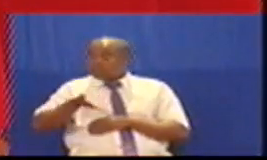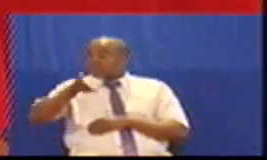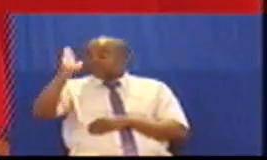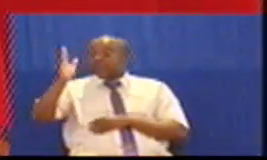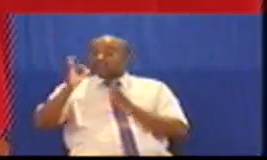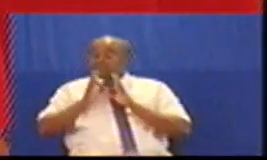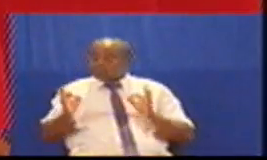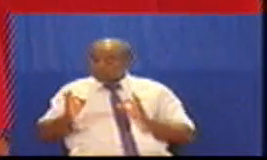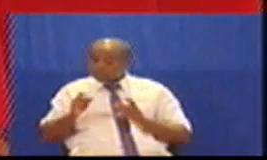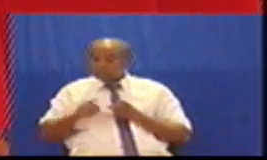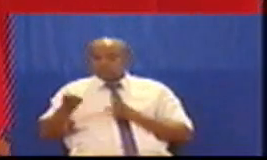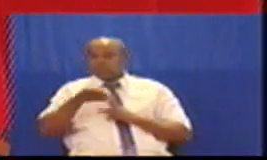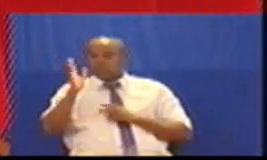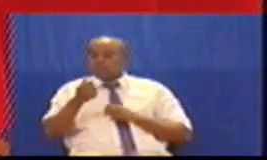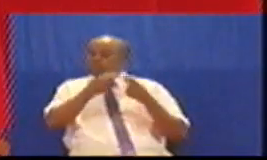yenye kuwajibika.